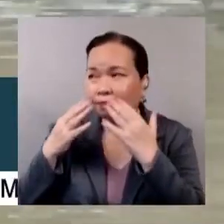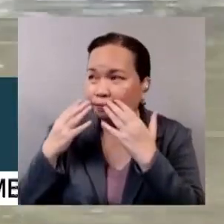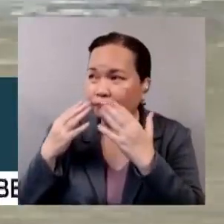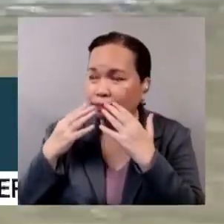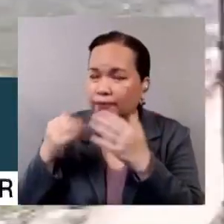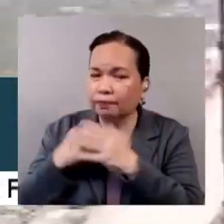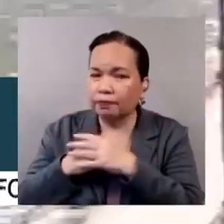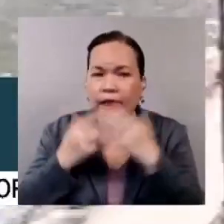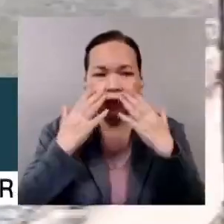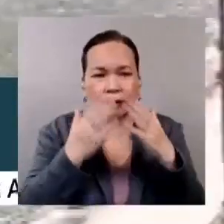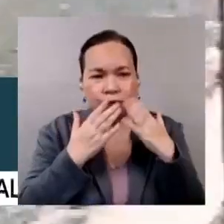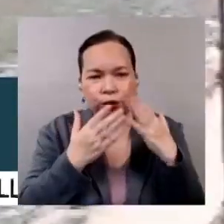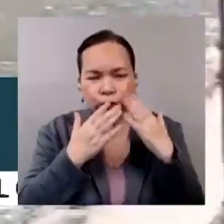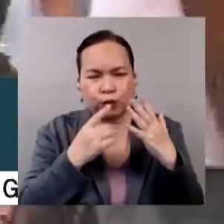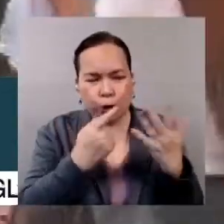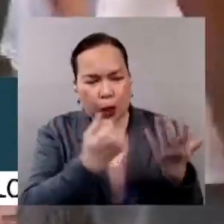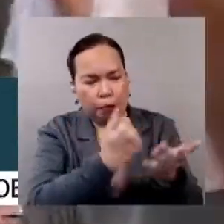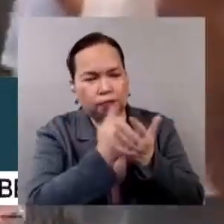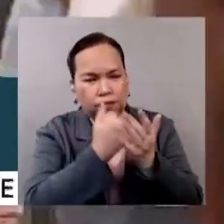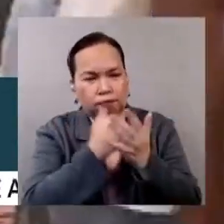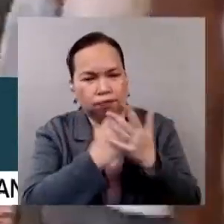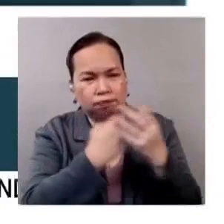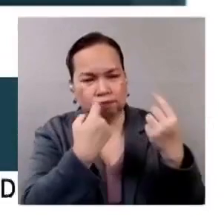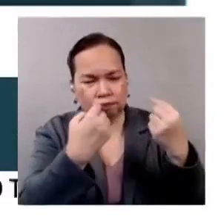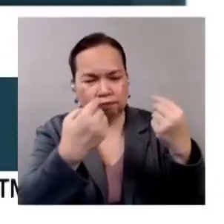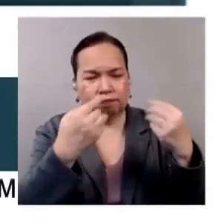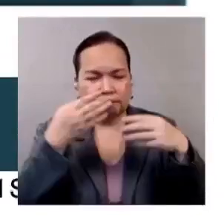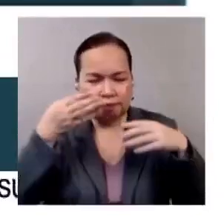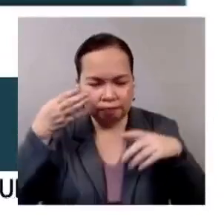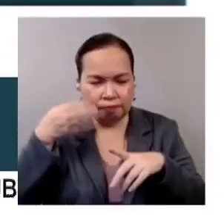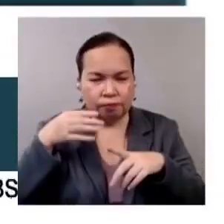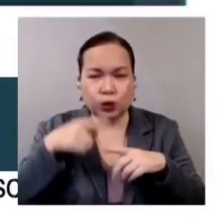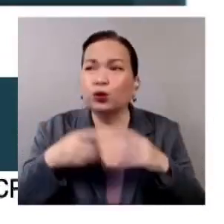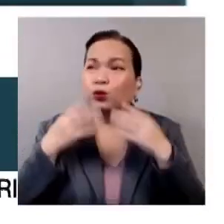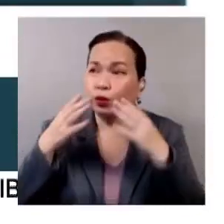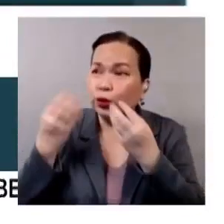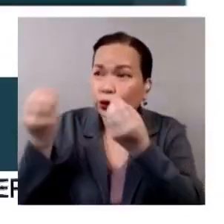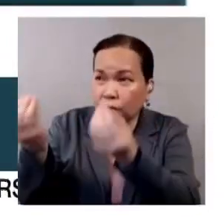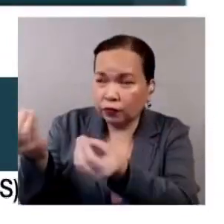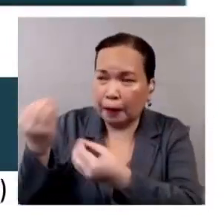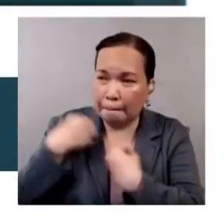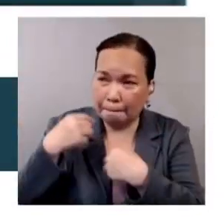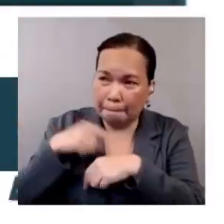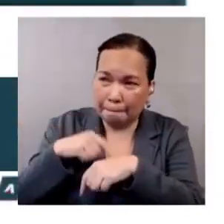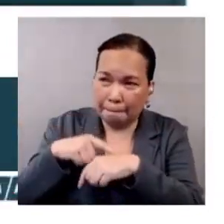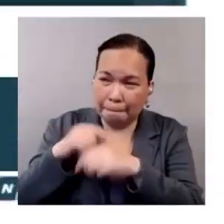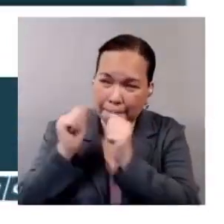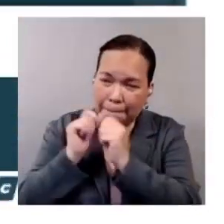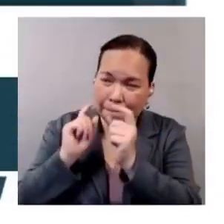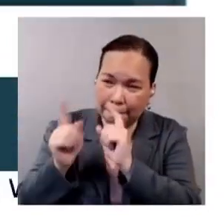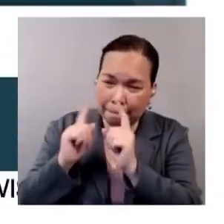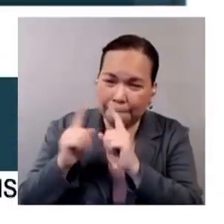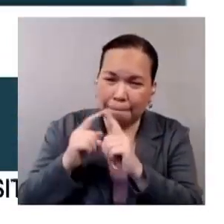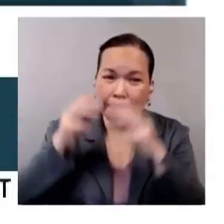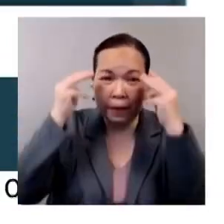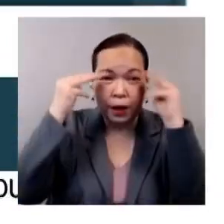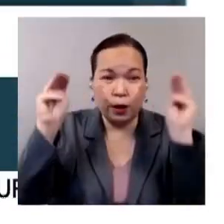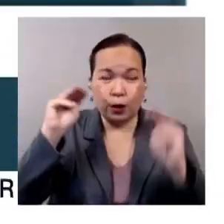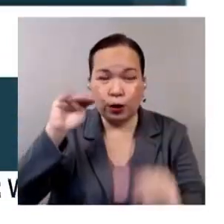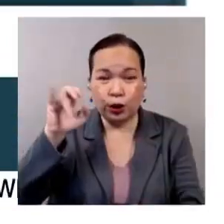pagtutok sa problema namin. Okay, thank you also for talking to us again, Mayor Jennifer Cruz of Pola Oriental Mindoro. We